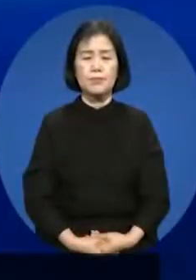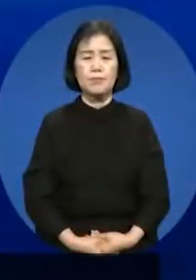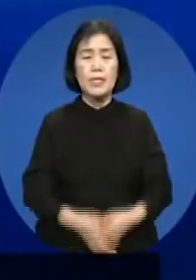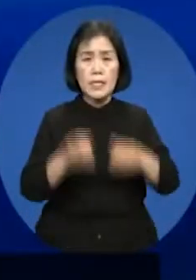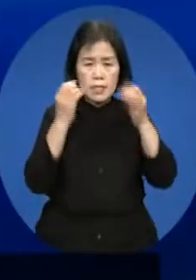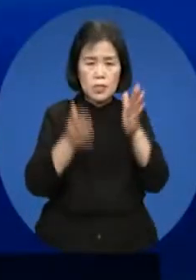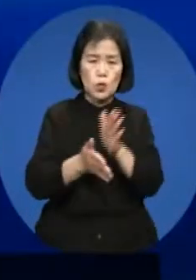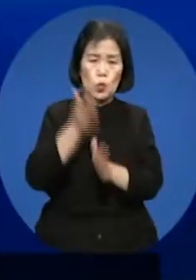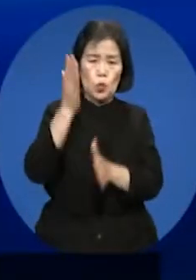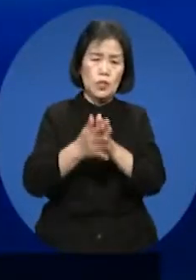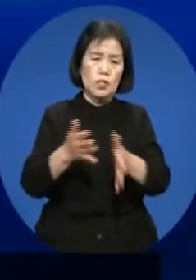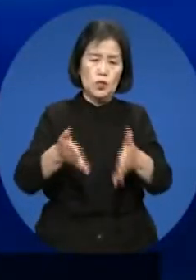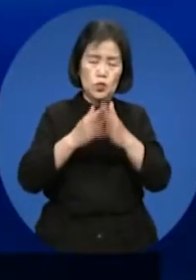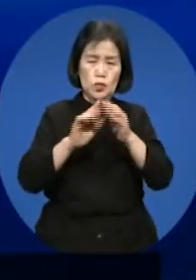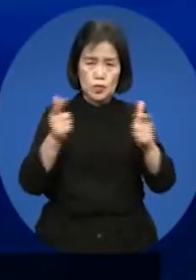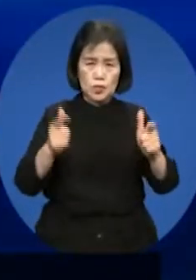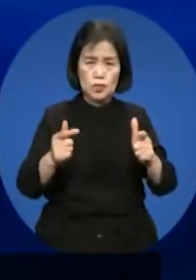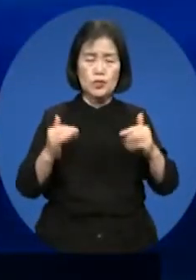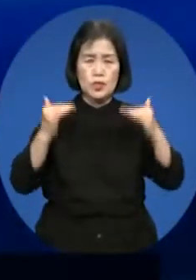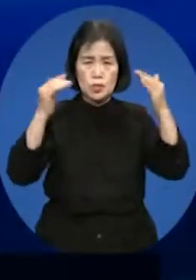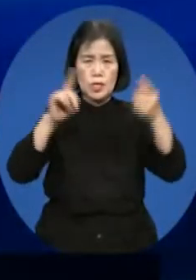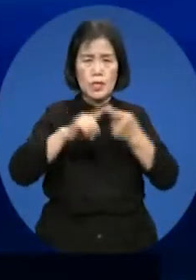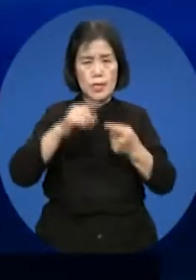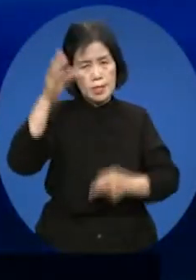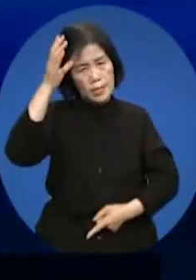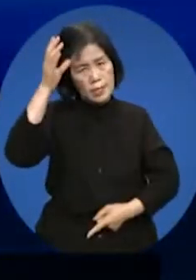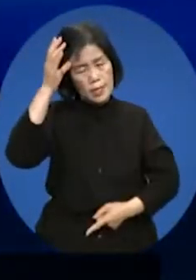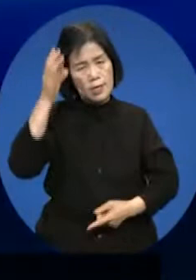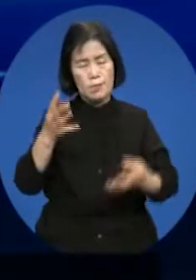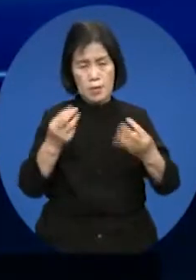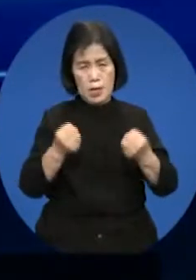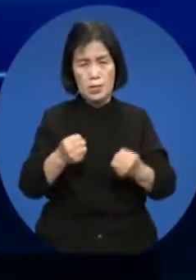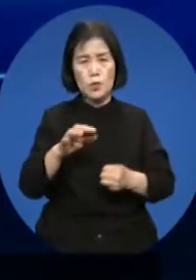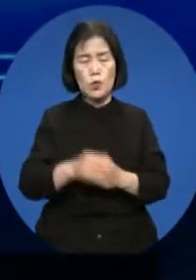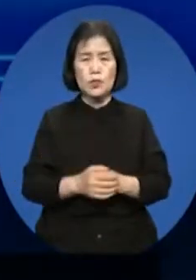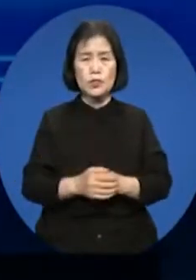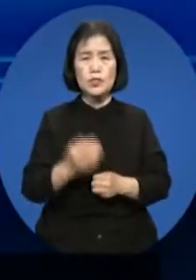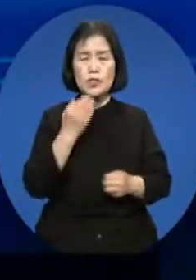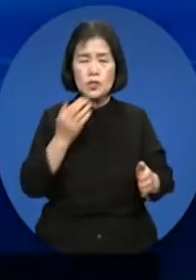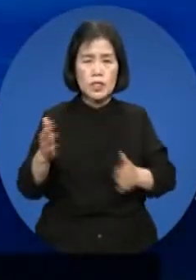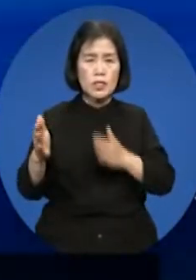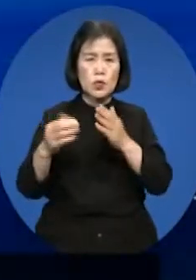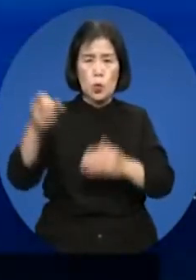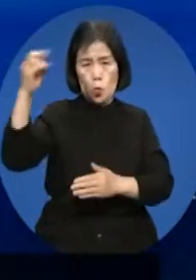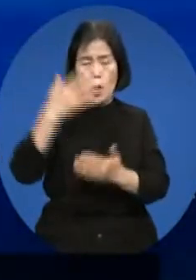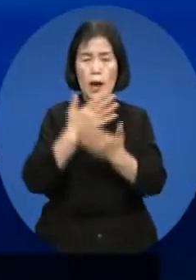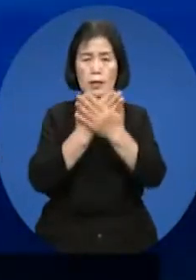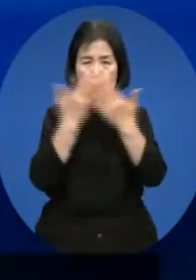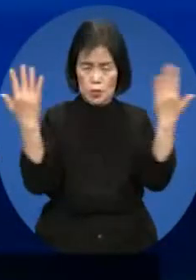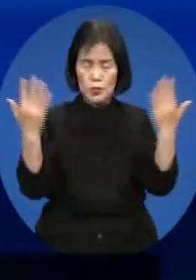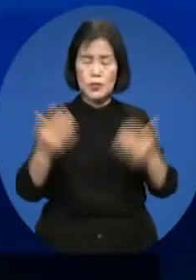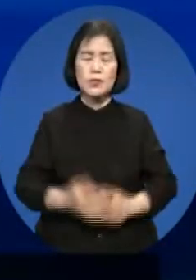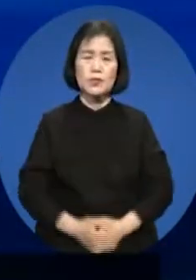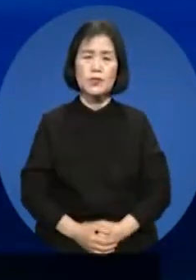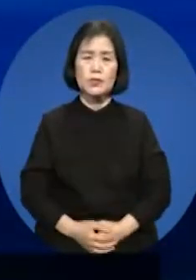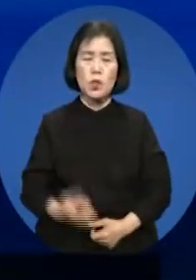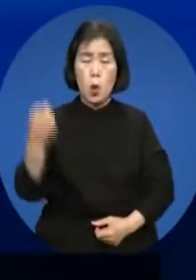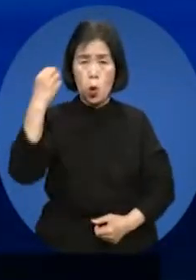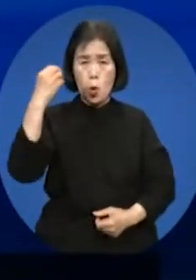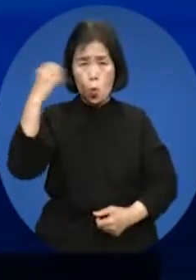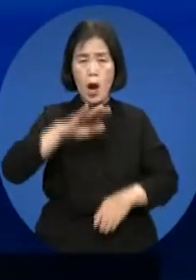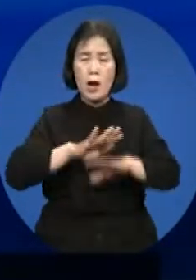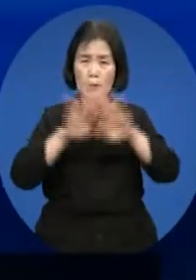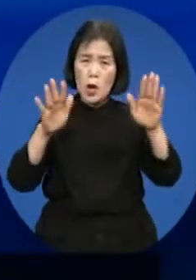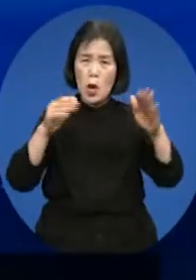신도시 조성 등으로 무엇보다 성장에 대한 기대치가 높은 곳, 바로 경기도 광명시를 꼽을 수 있습니다. 광명, 이름